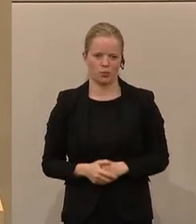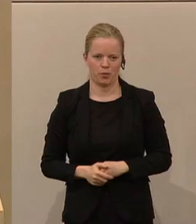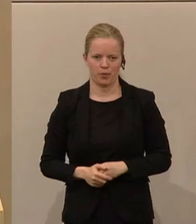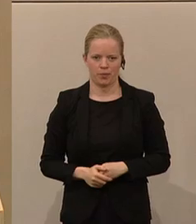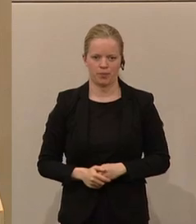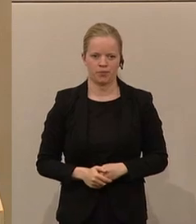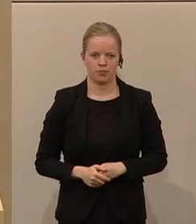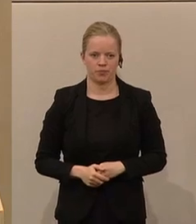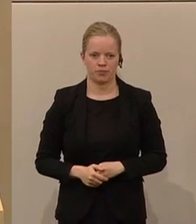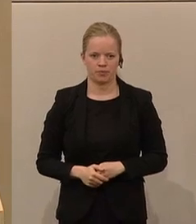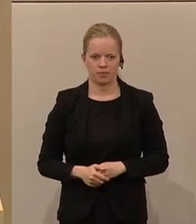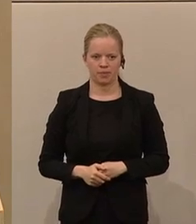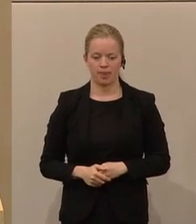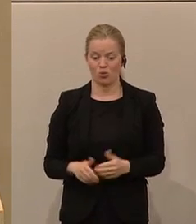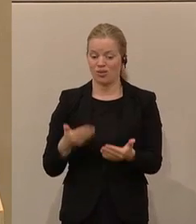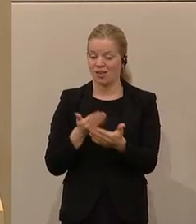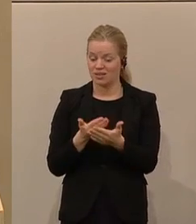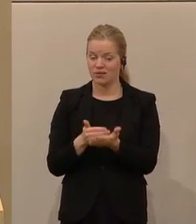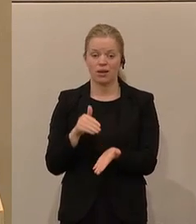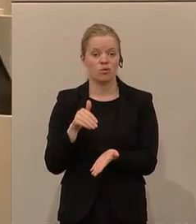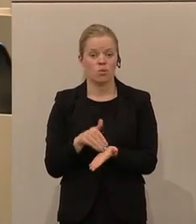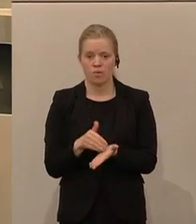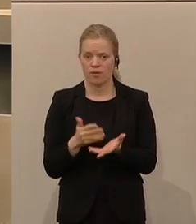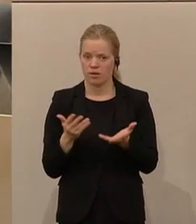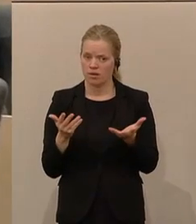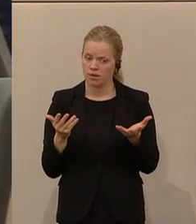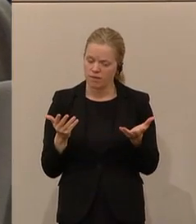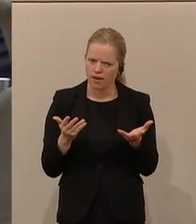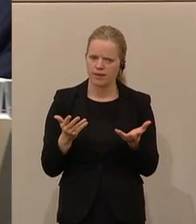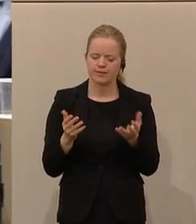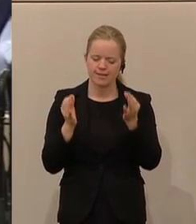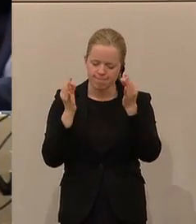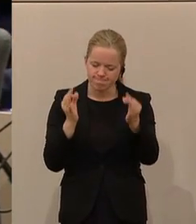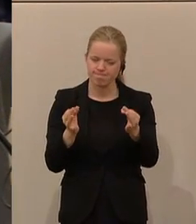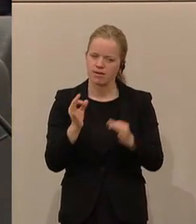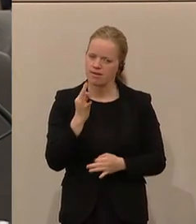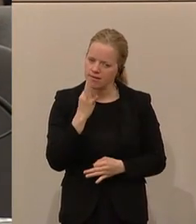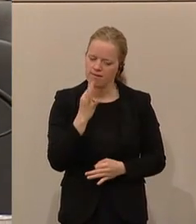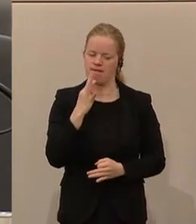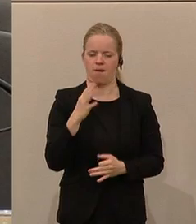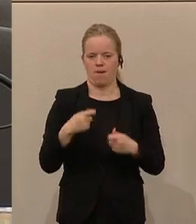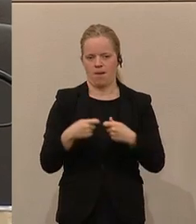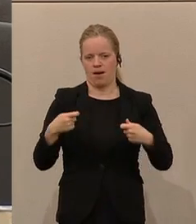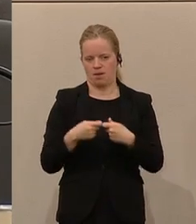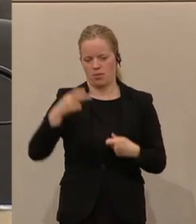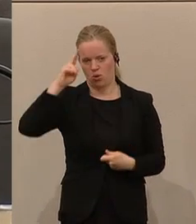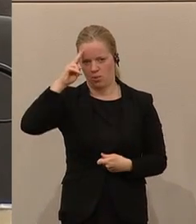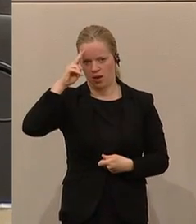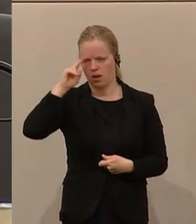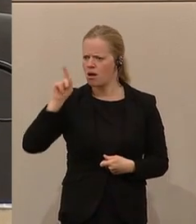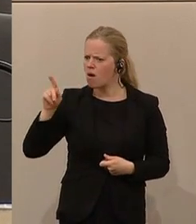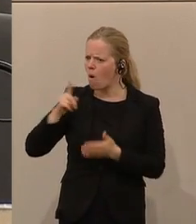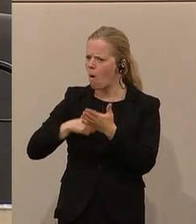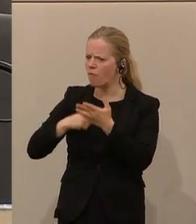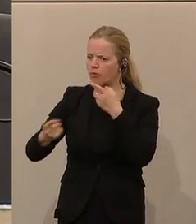Und dazu ist es notwendig, dass konkrete Maßnahmen überlegt werden. Es wird immer über die Ziele